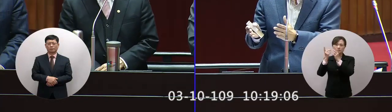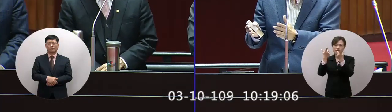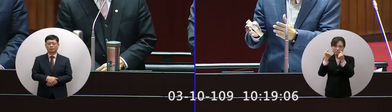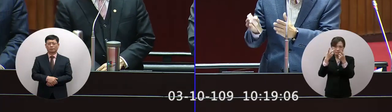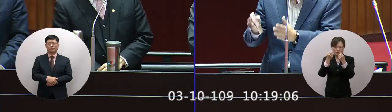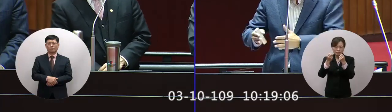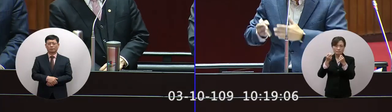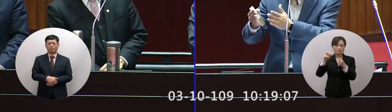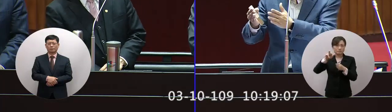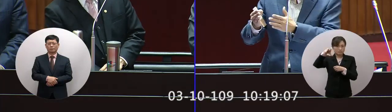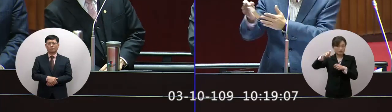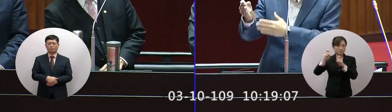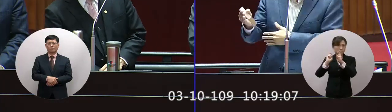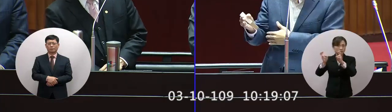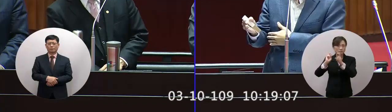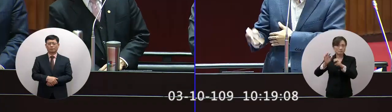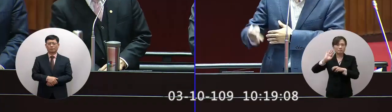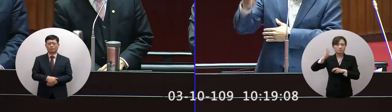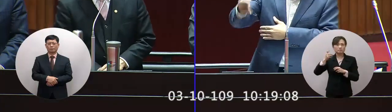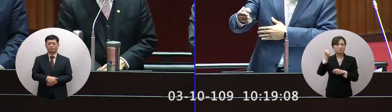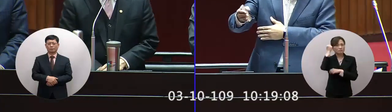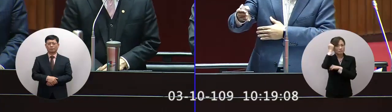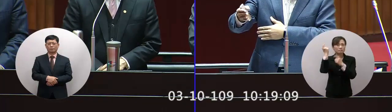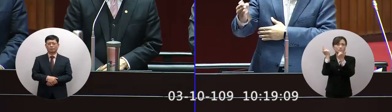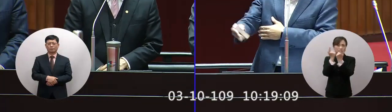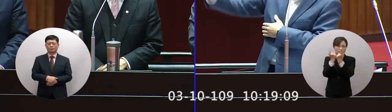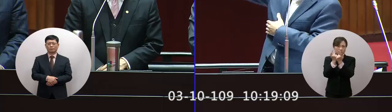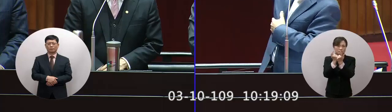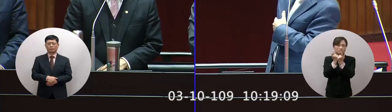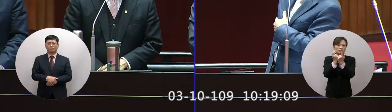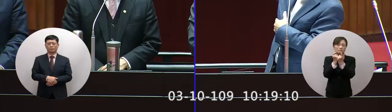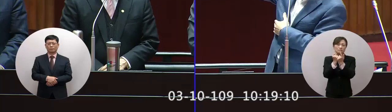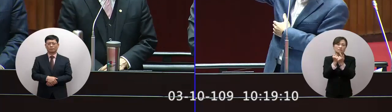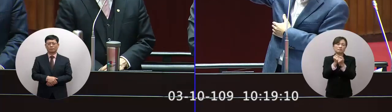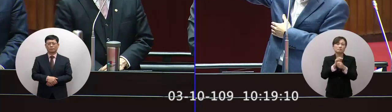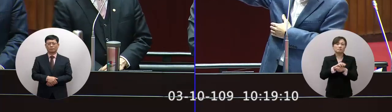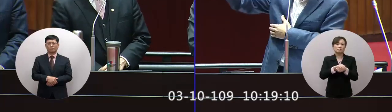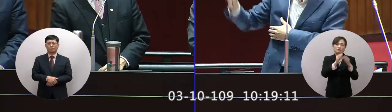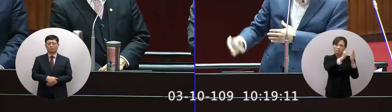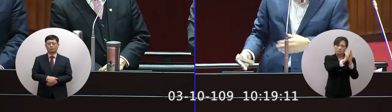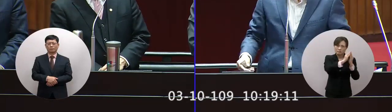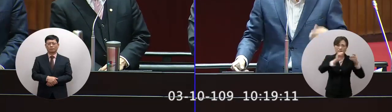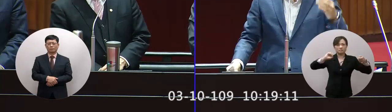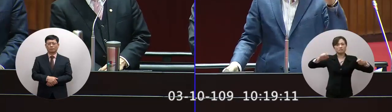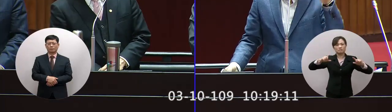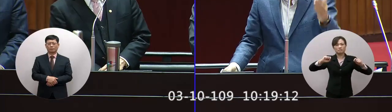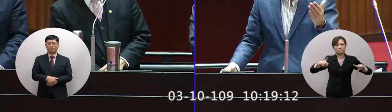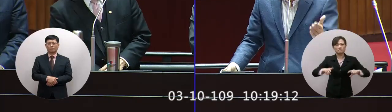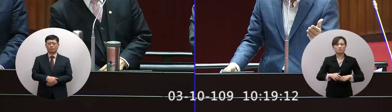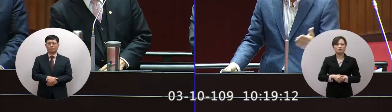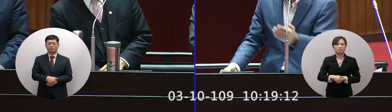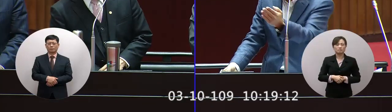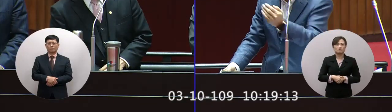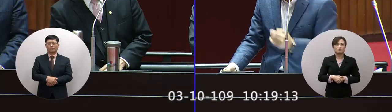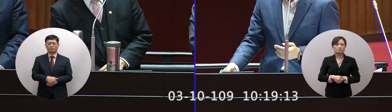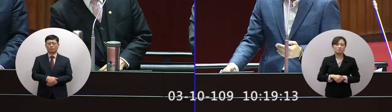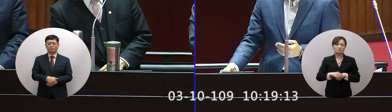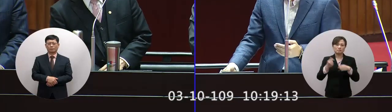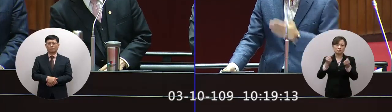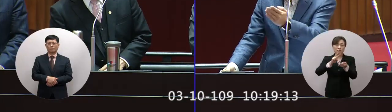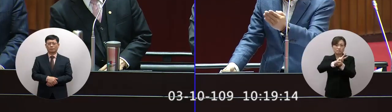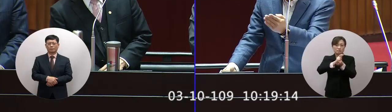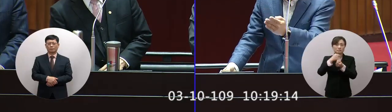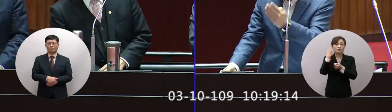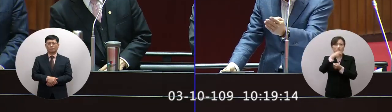怪，为什么一过林口之后，哎，他们30米， 就可以要求铁道